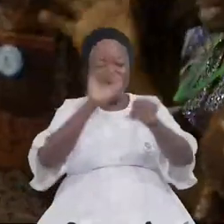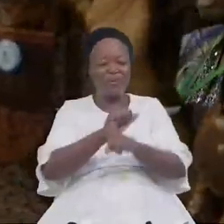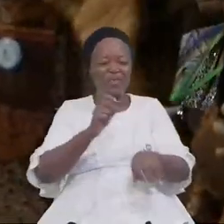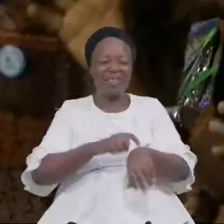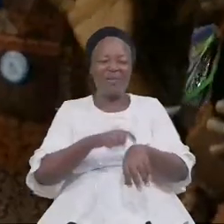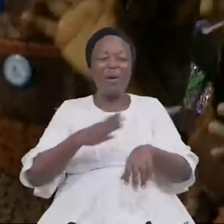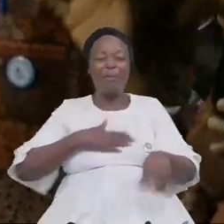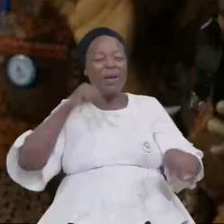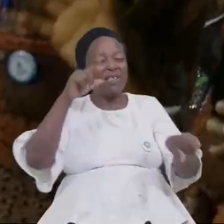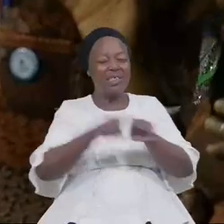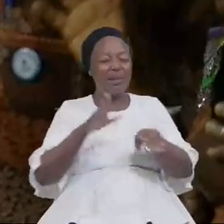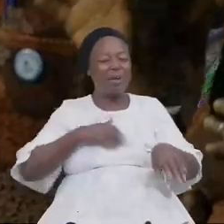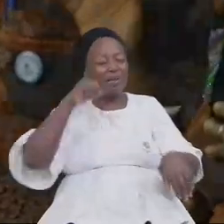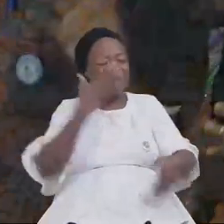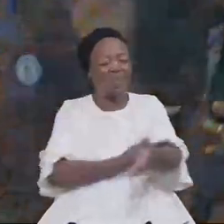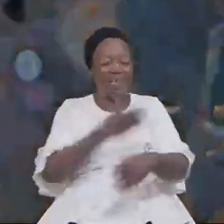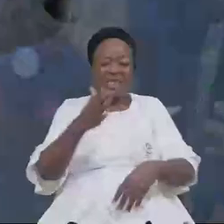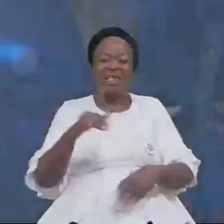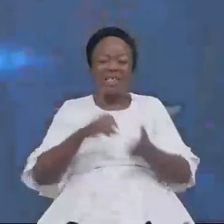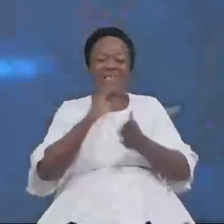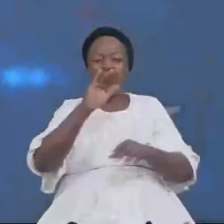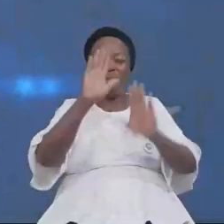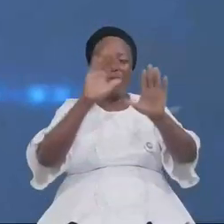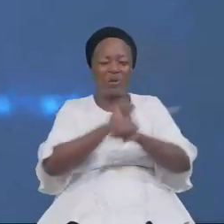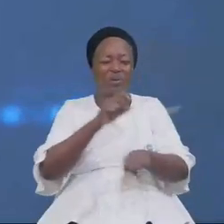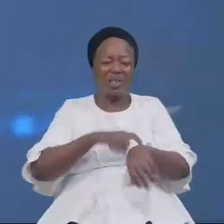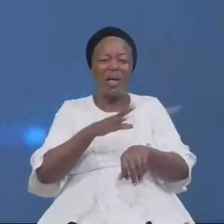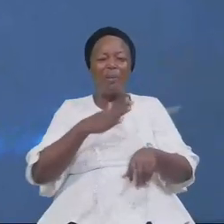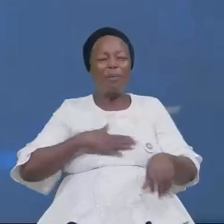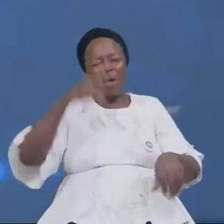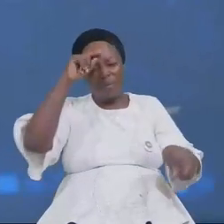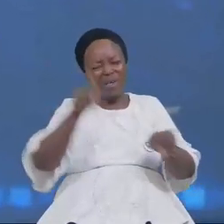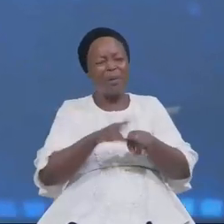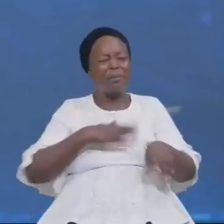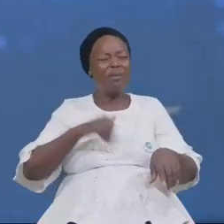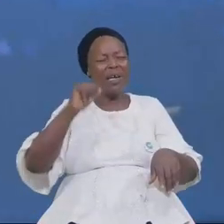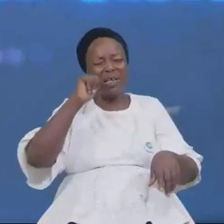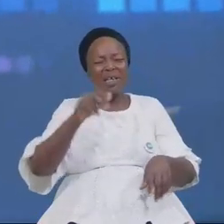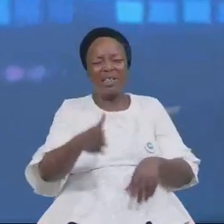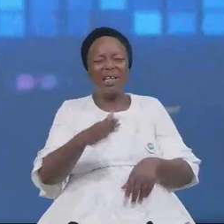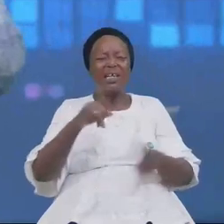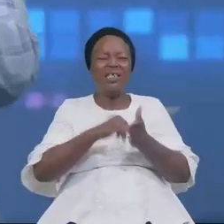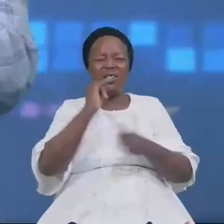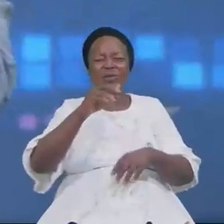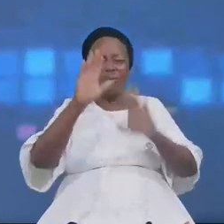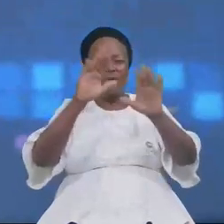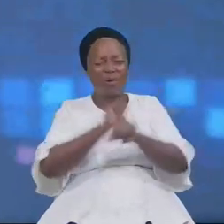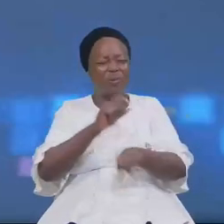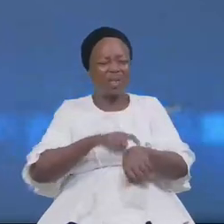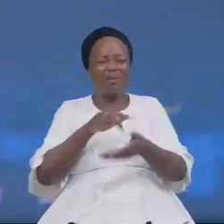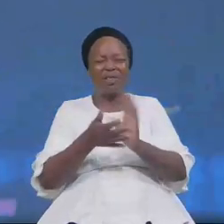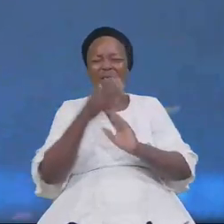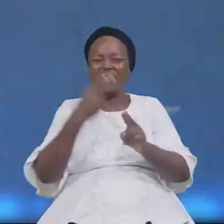fille là-bas, c'est ton heure de miracle. Mon garçon, ma fille, mon garçon, c'est ton temps de miracle.